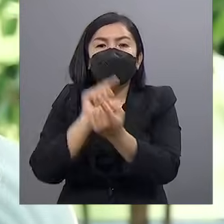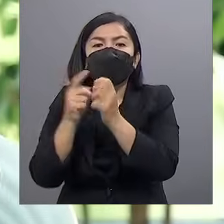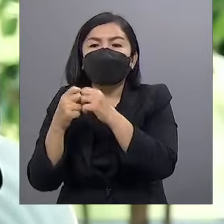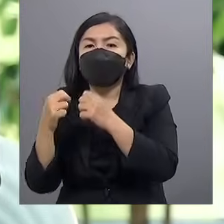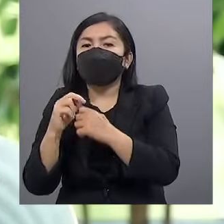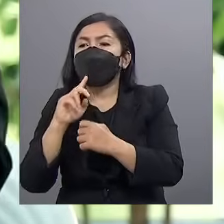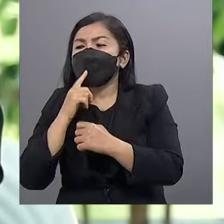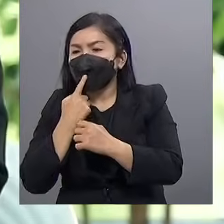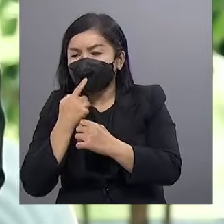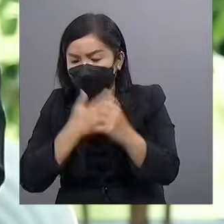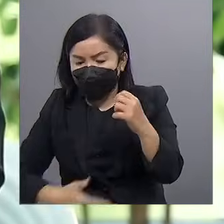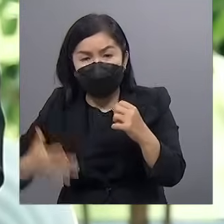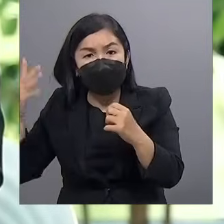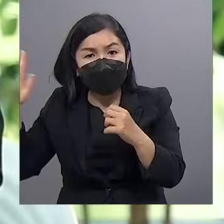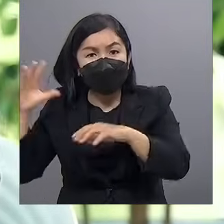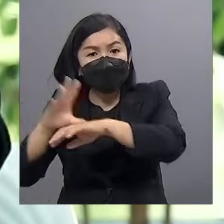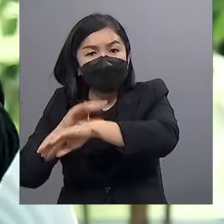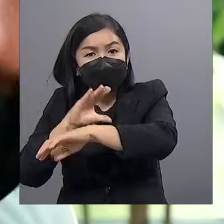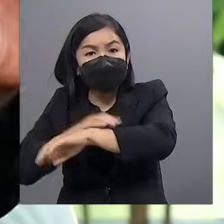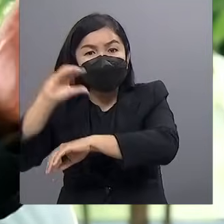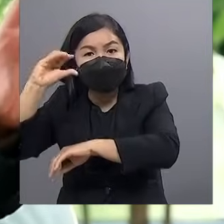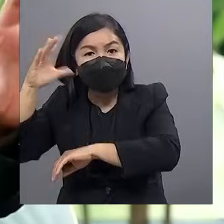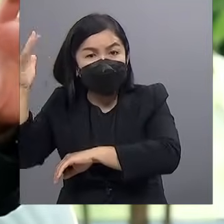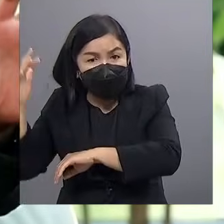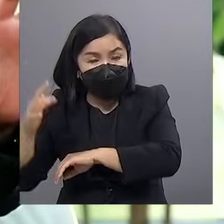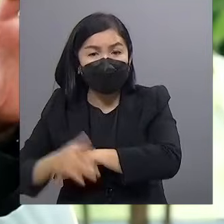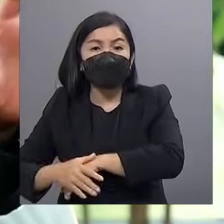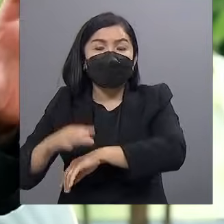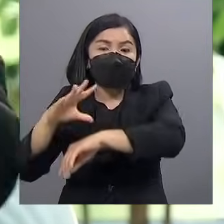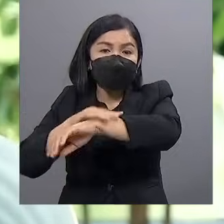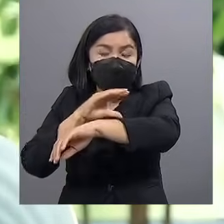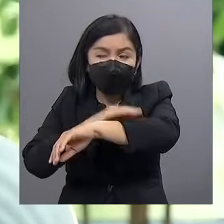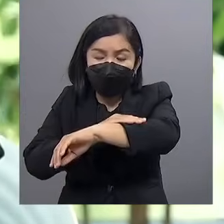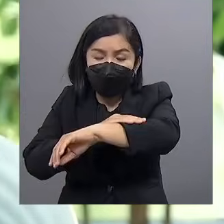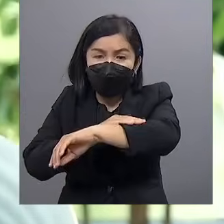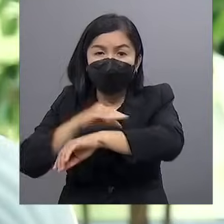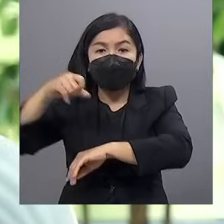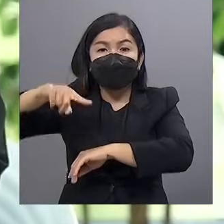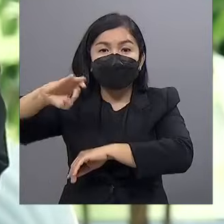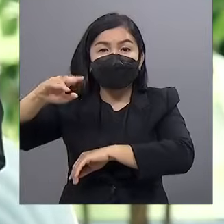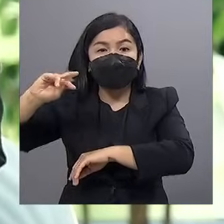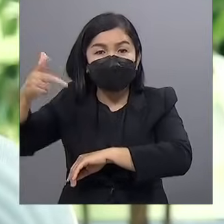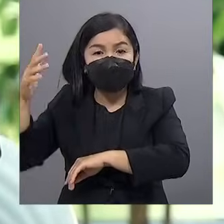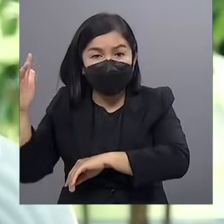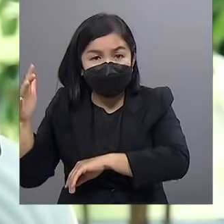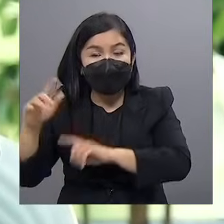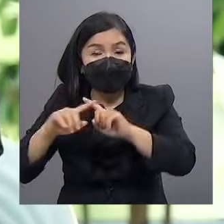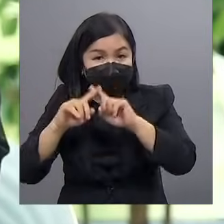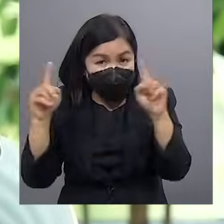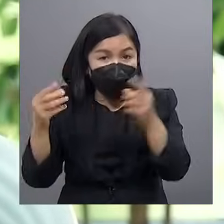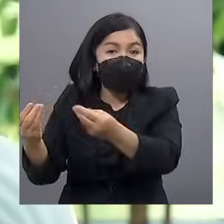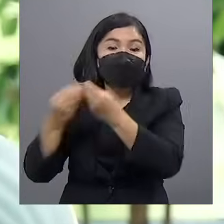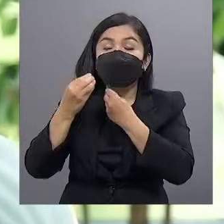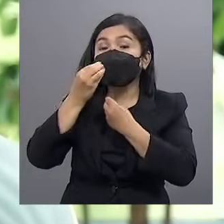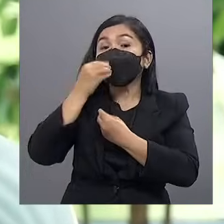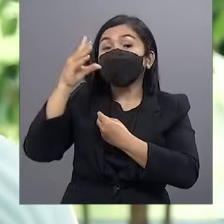บัญชีนะครับไอ้งานที่บอกว่ากินแล้วมันไม่จำเป็นก็ก็จะทำในวันที่แข็งแรงดีอยู่แล้วแต่ลองให้วิตามินดี 4สิงห์